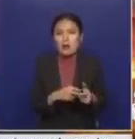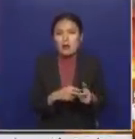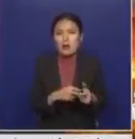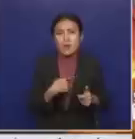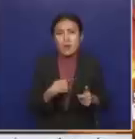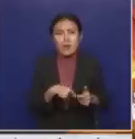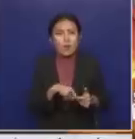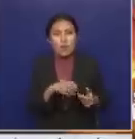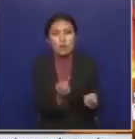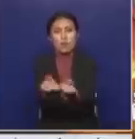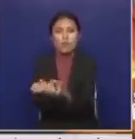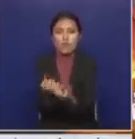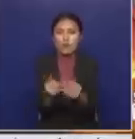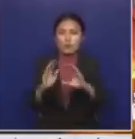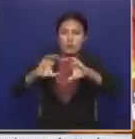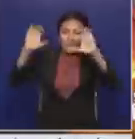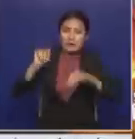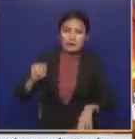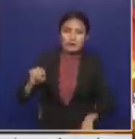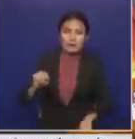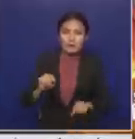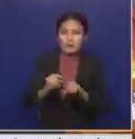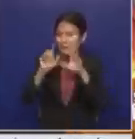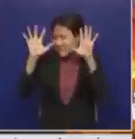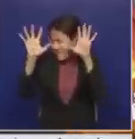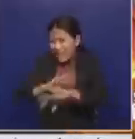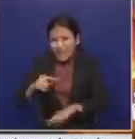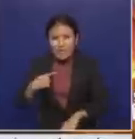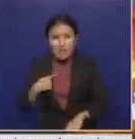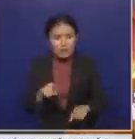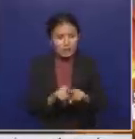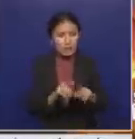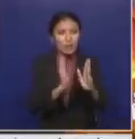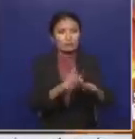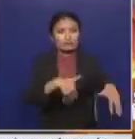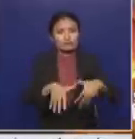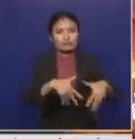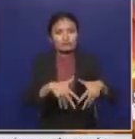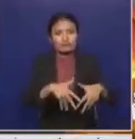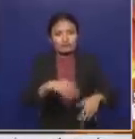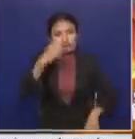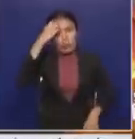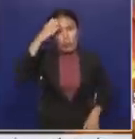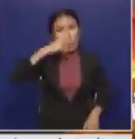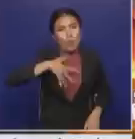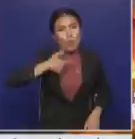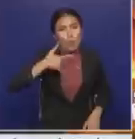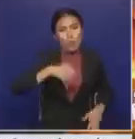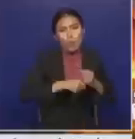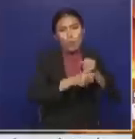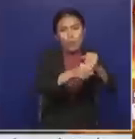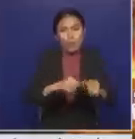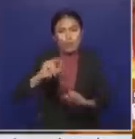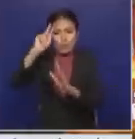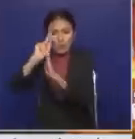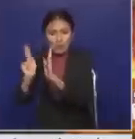สิ่งที่รัฐบาลนี้กำลังทำอยู่ไม่ต่างจากการเติมฟืนเข้าไปในกองไฟเอาน้ำมันก๊าดลาดเข้าไปในกองเพลิงใช้กฎหมายอย่างเลือก